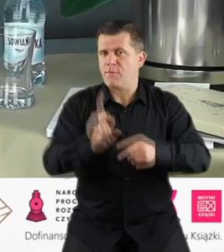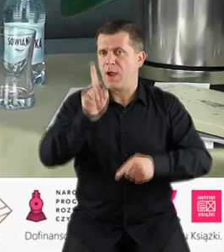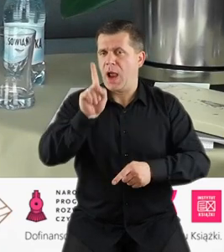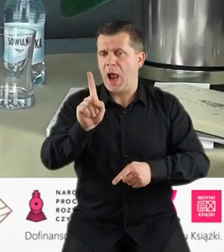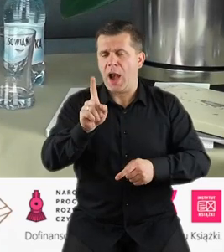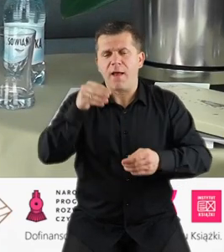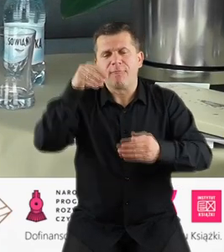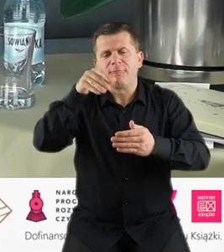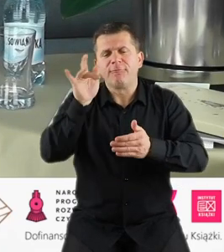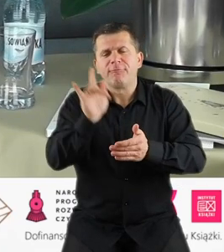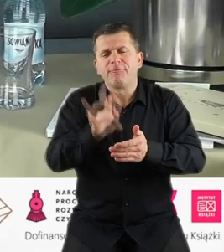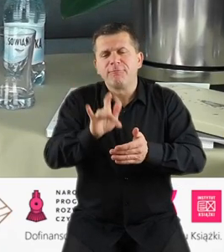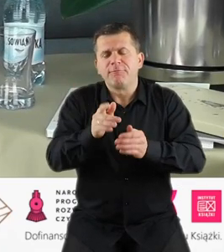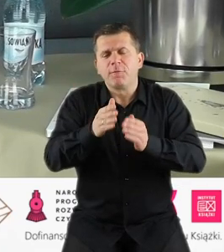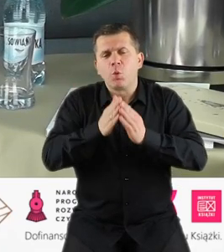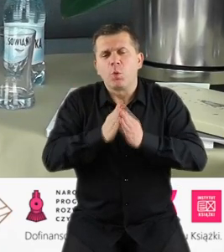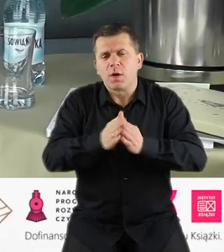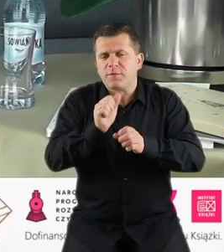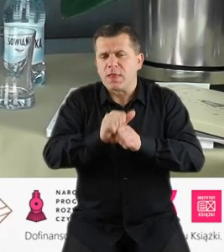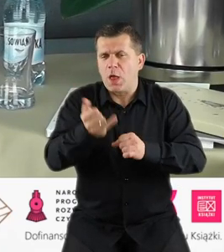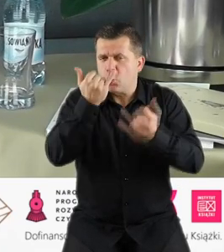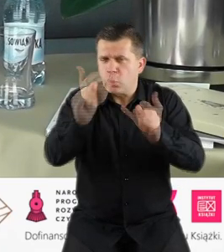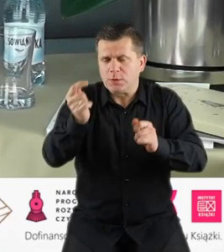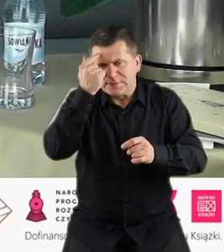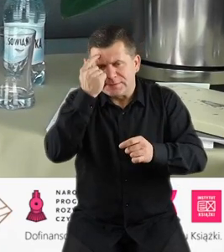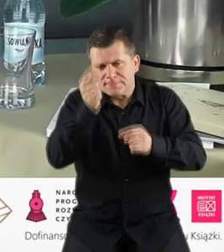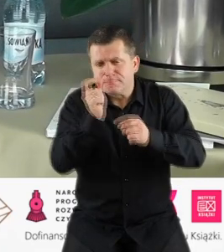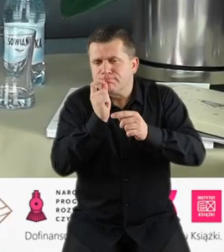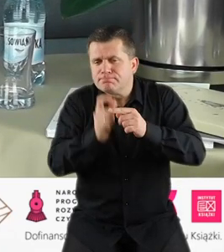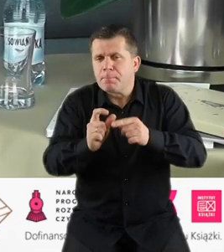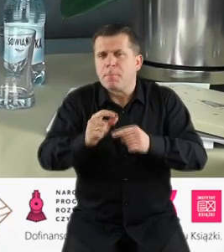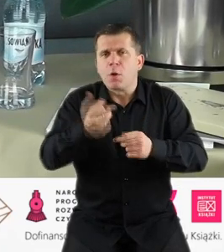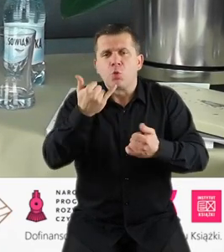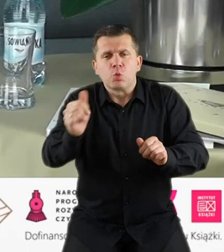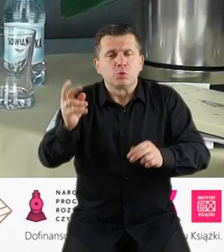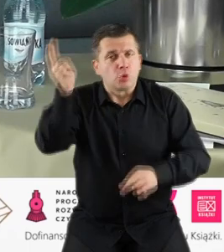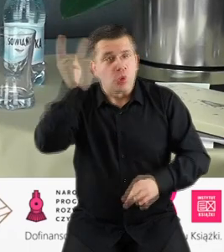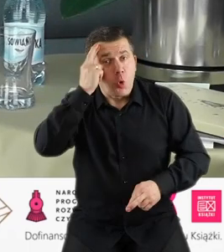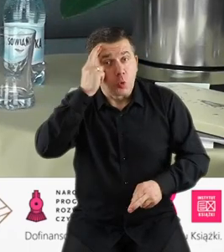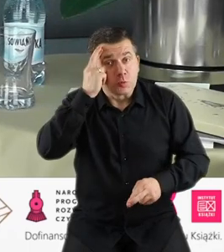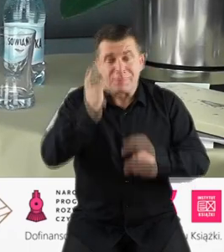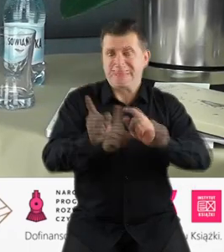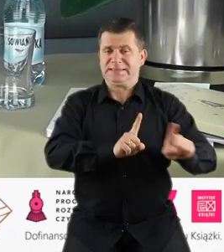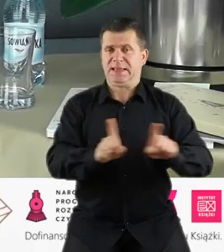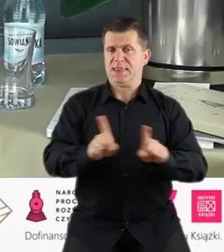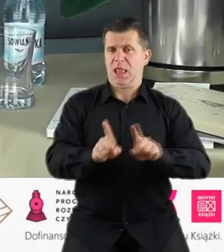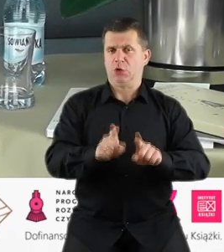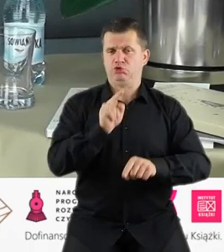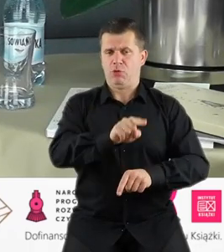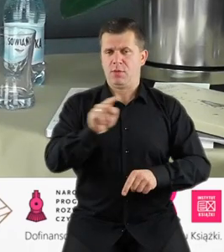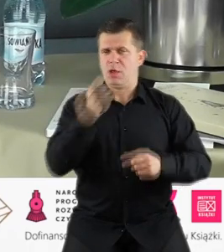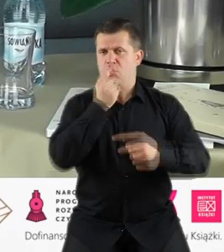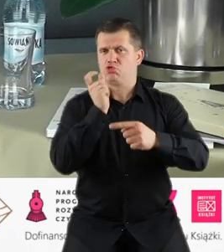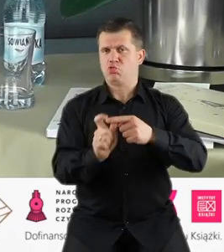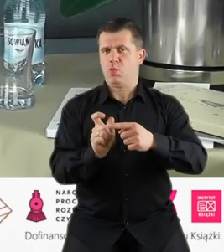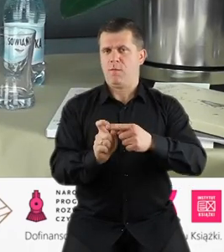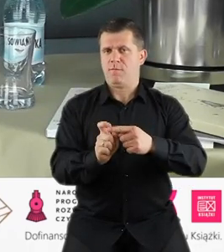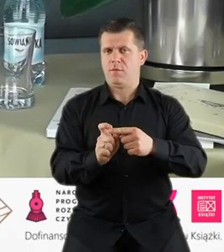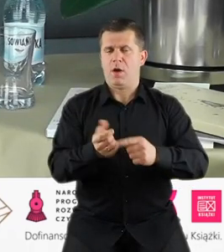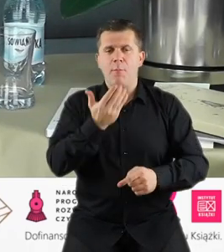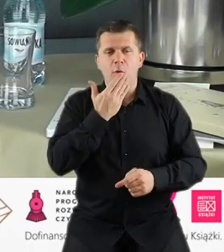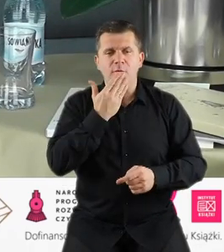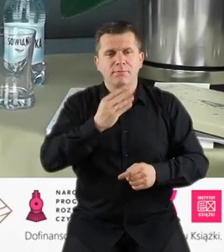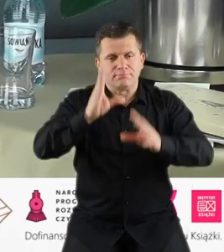pod nimi kryją się różne pojęcia, różne rozumienia znaczenia tych słów.